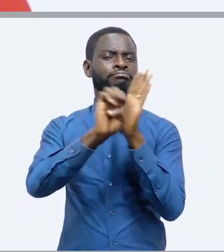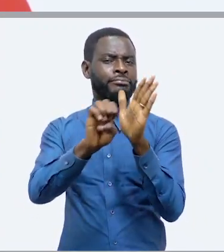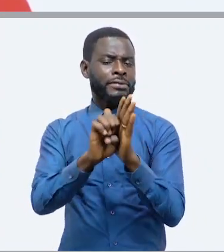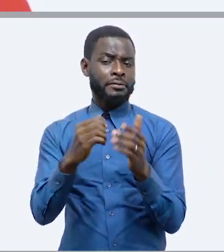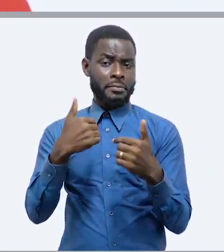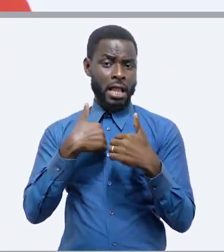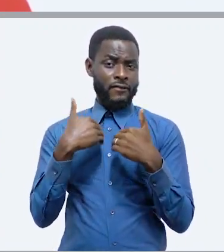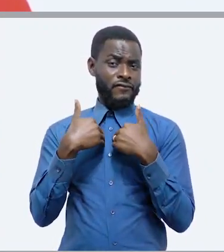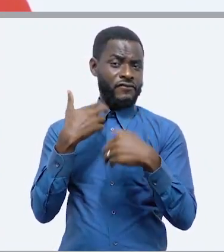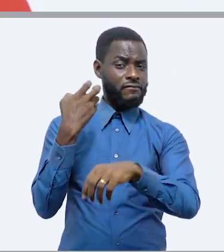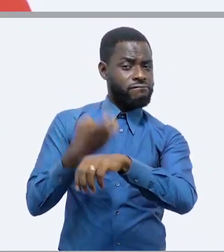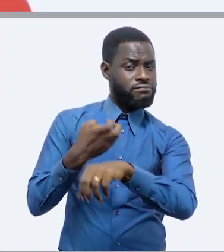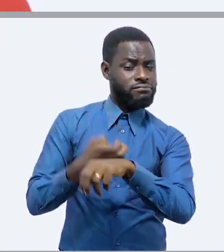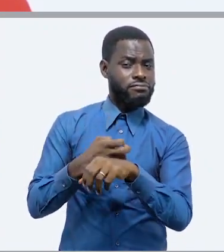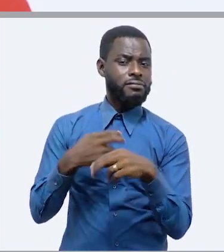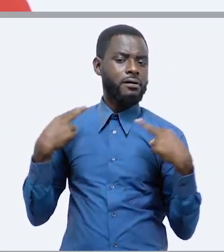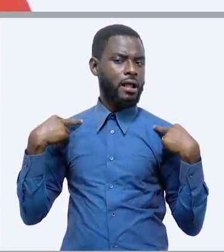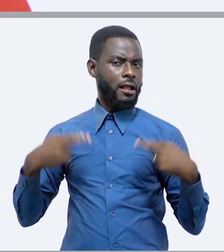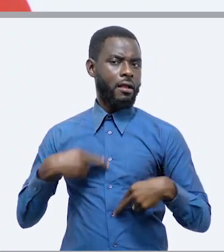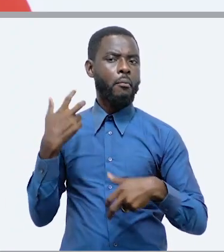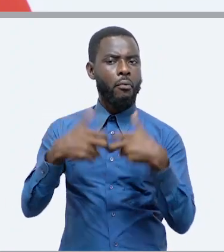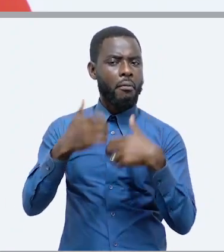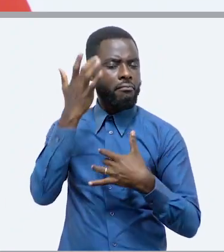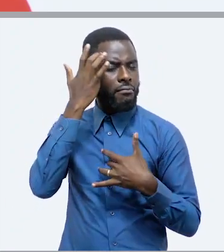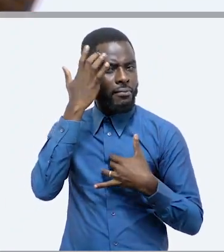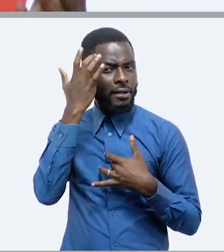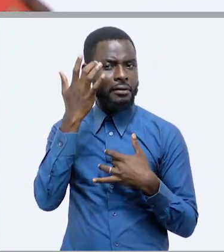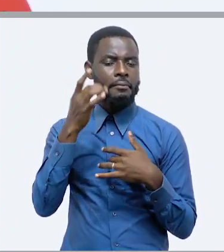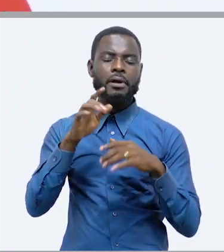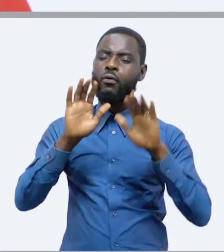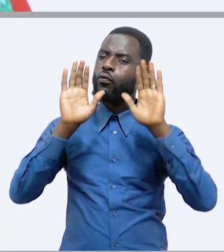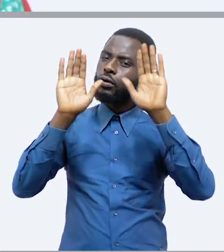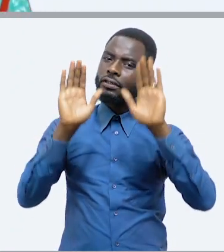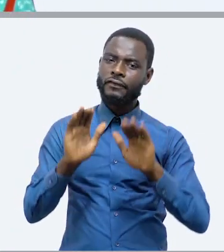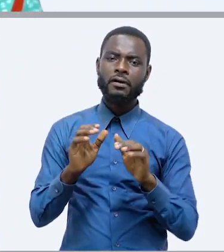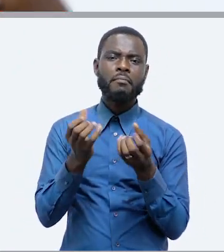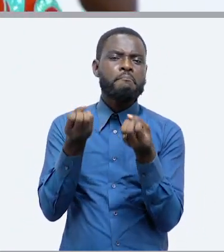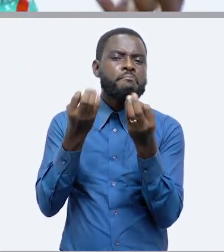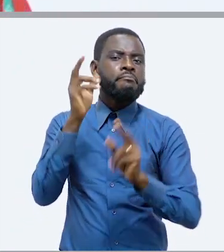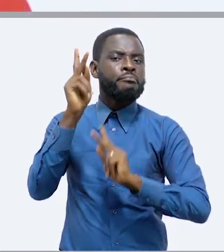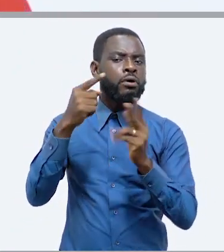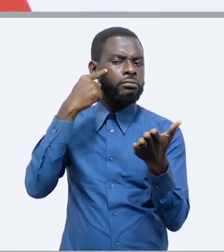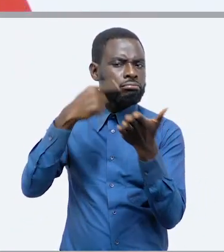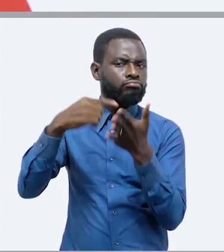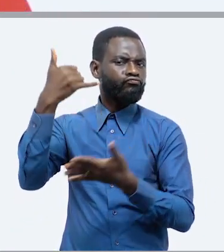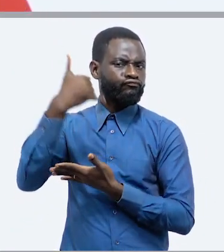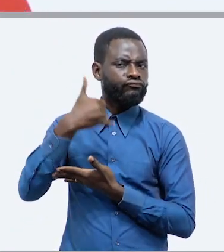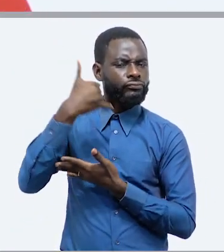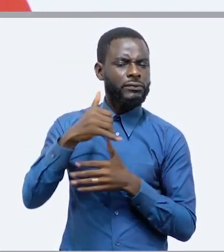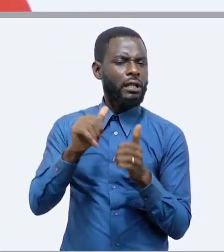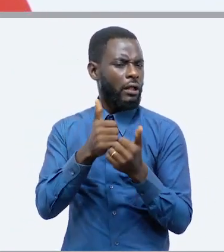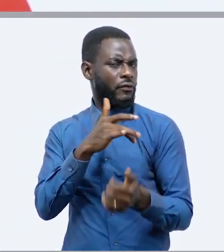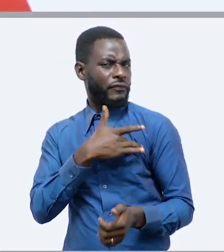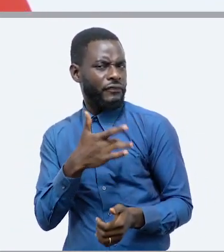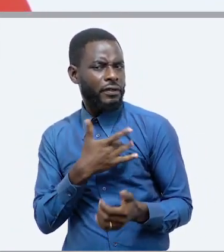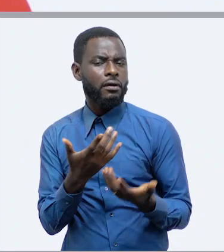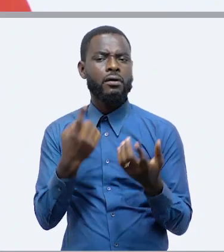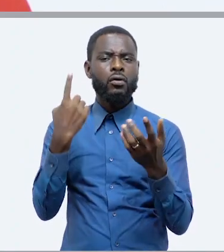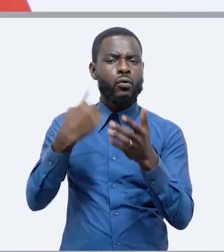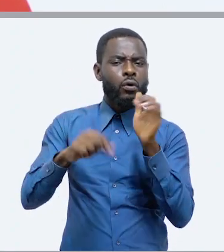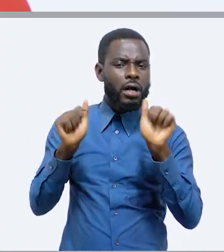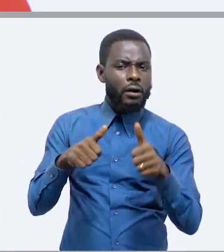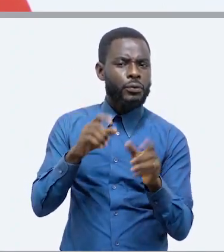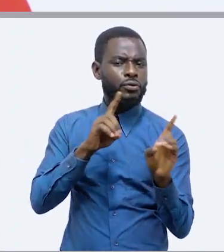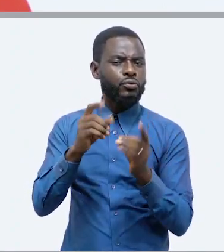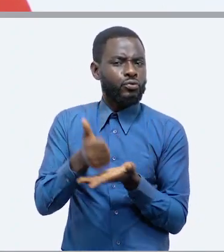Ni li ame kecho nani me nanu. Na menu hiye, babi, boni yo. Na kaino, buhun ohia